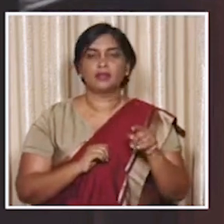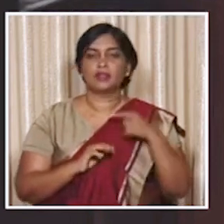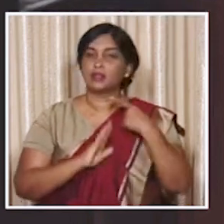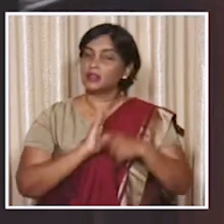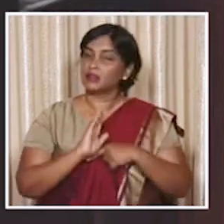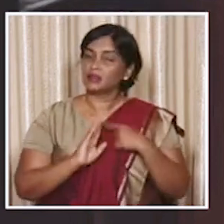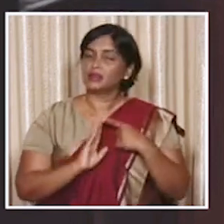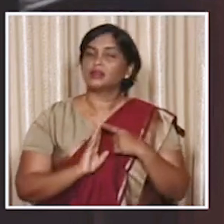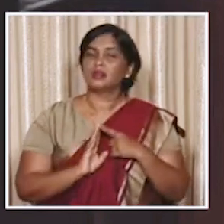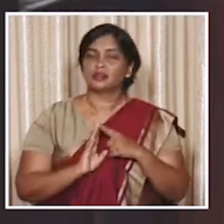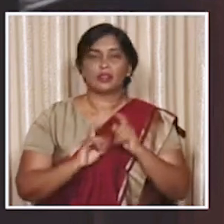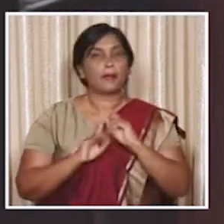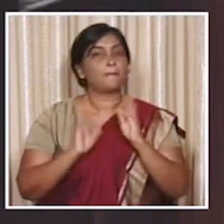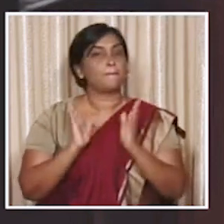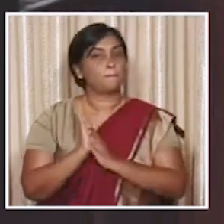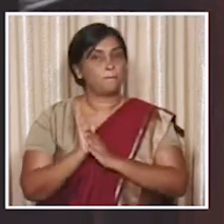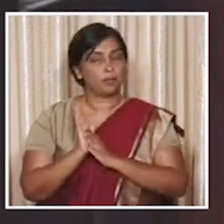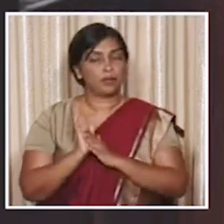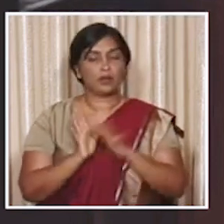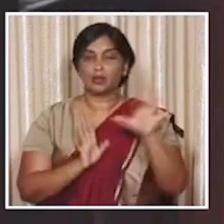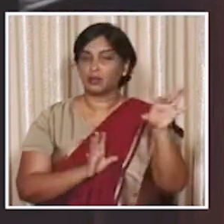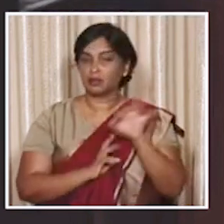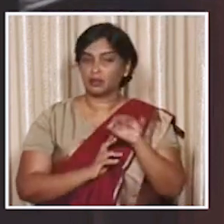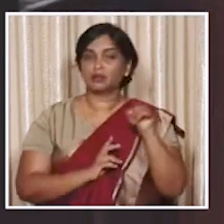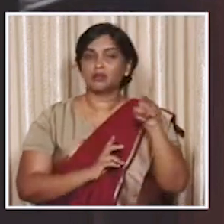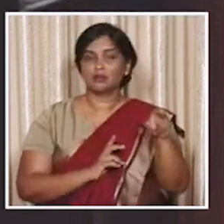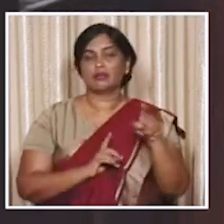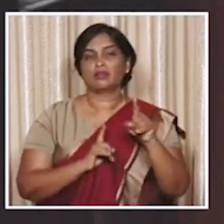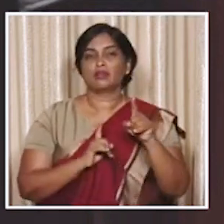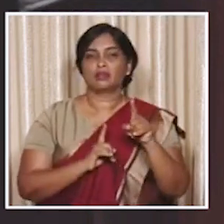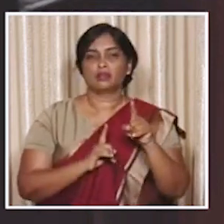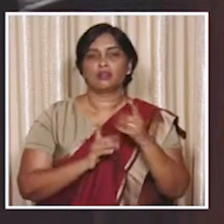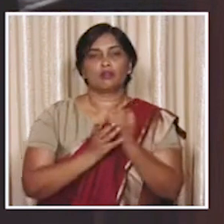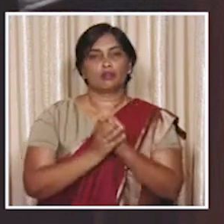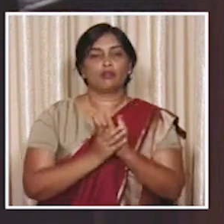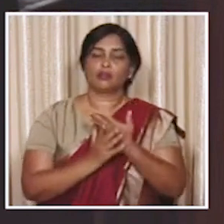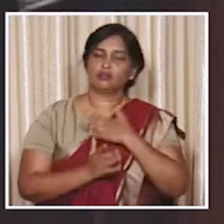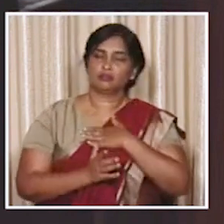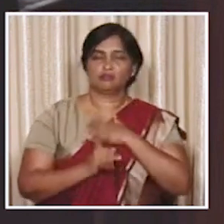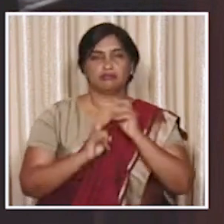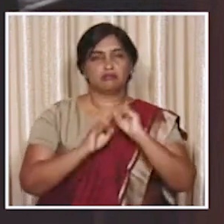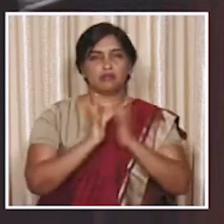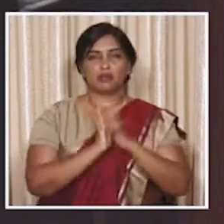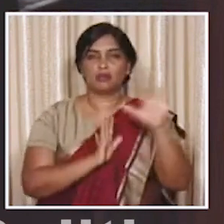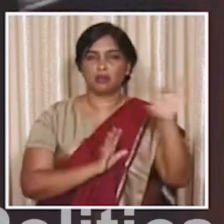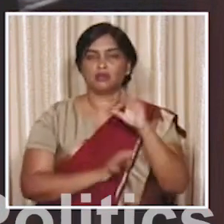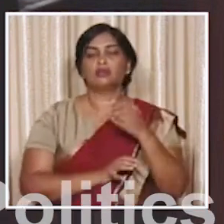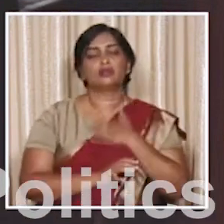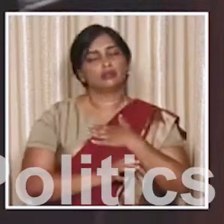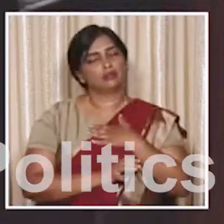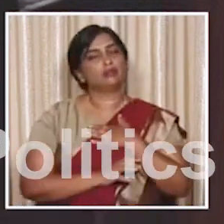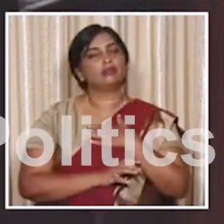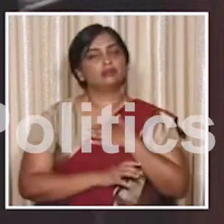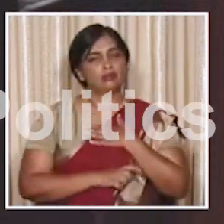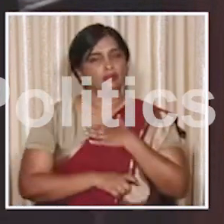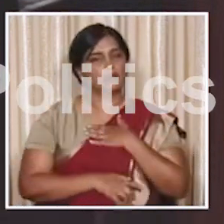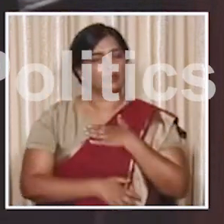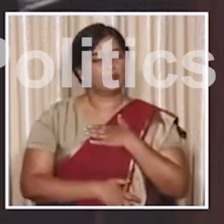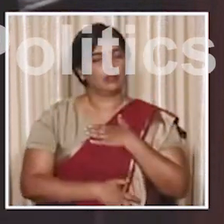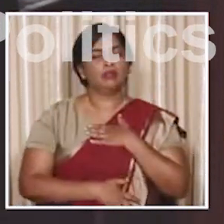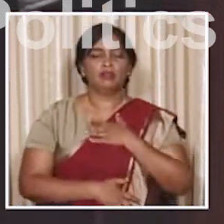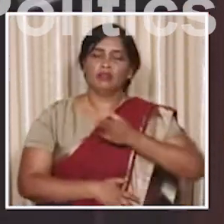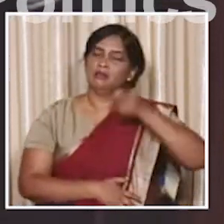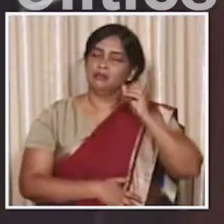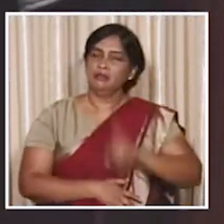රටේ අගමැතිවරේ පත් කරනකොට එතුමාව පත් කරන්න කියලා ශ්‍රී ලංකා පොදු ජන පෙරමුණ අපි ඒක